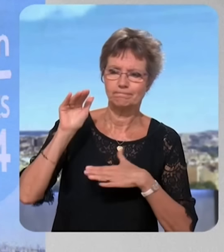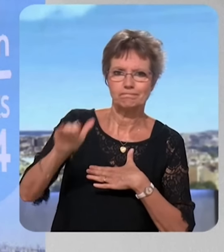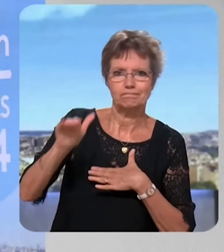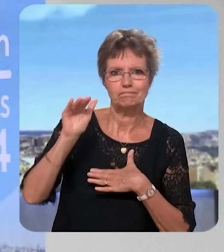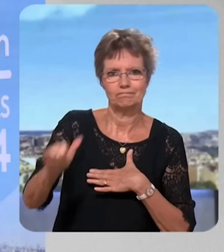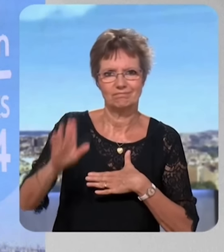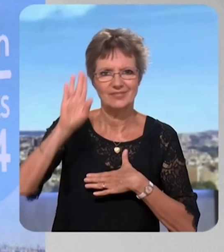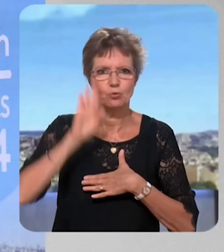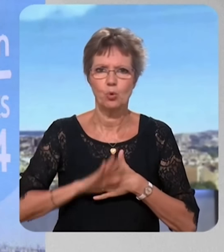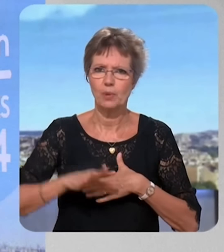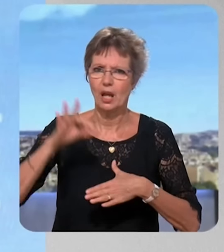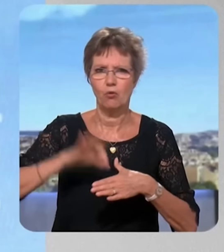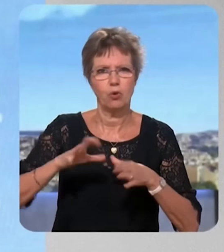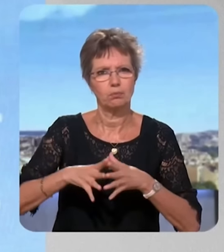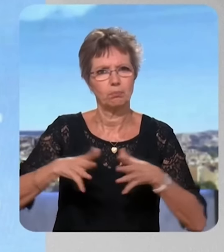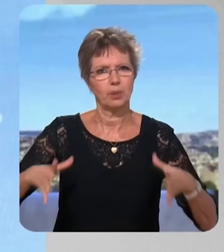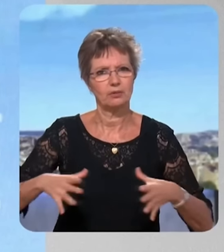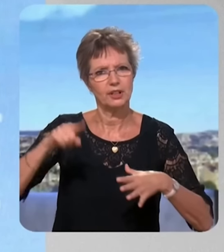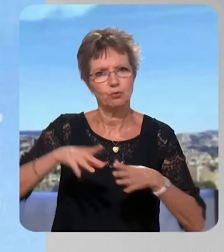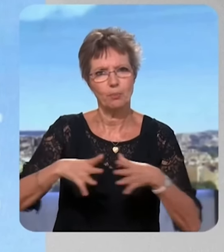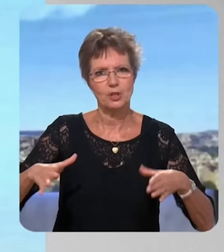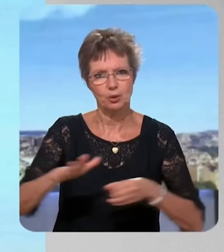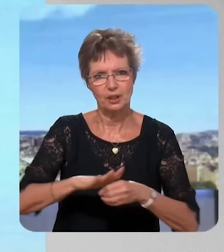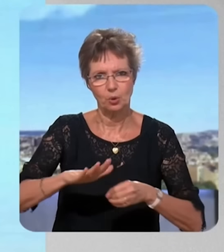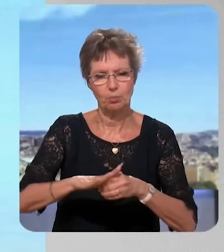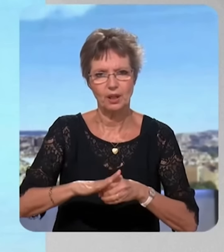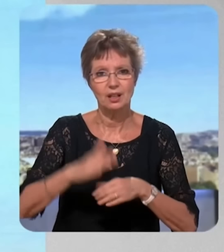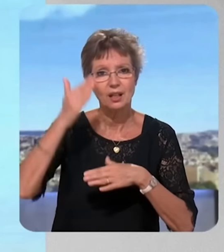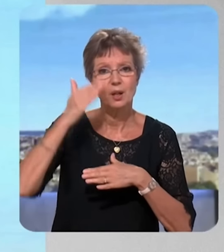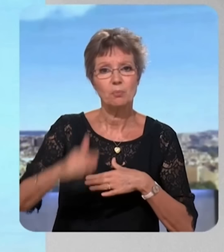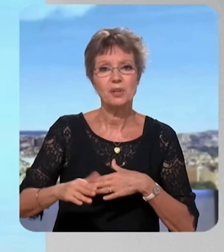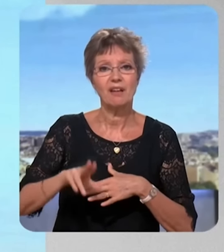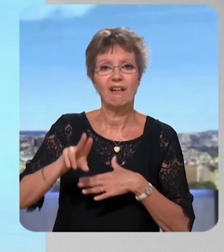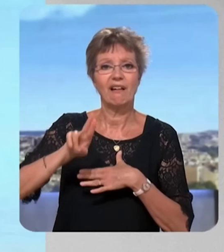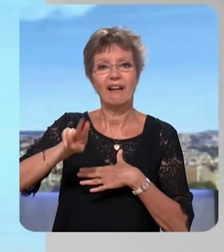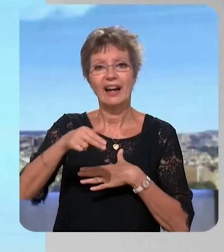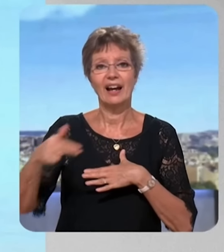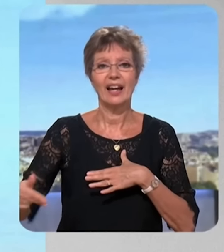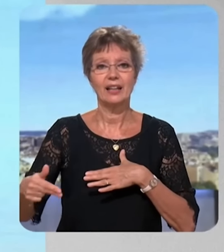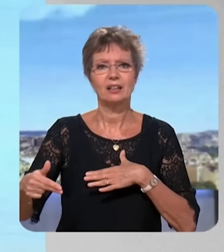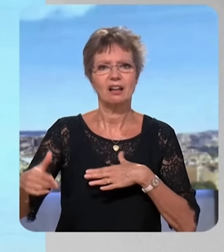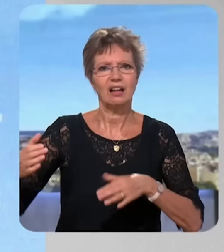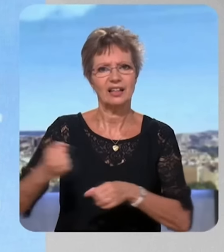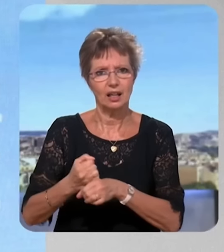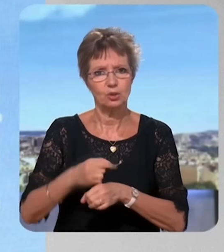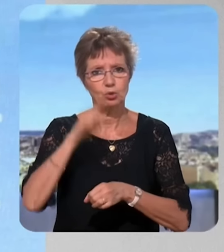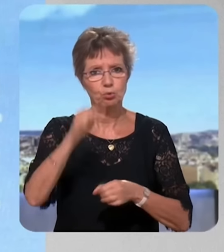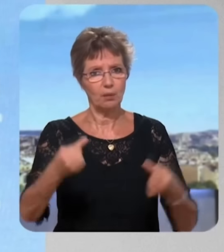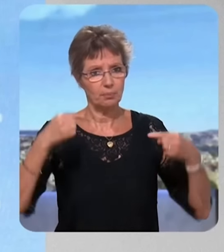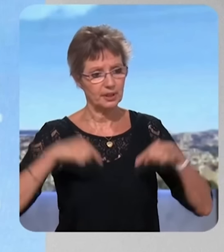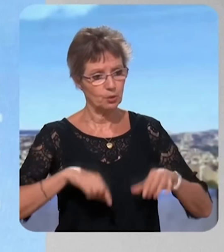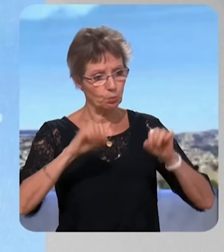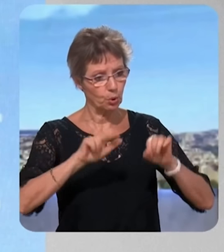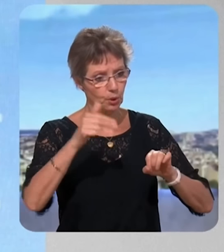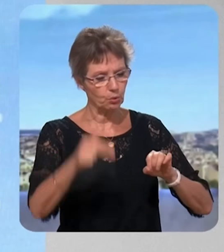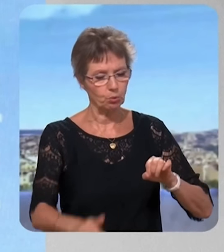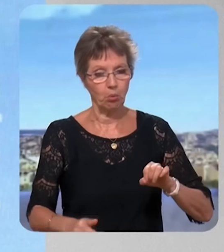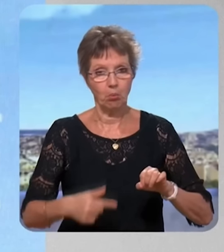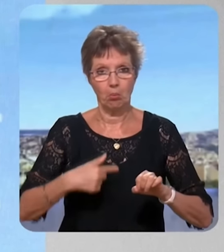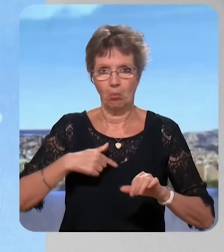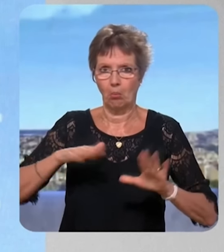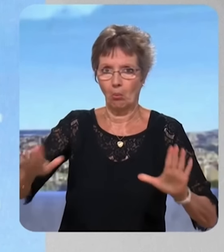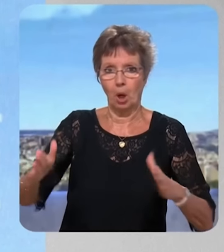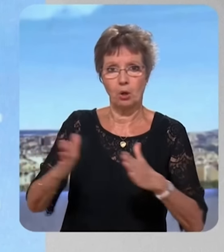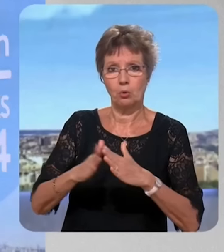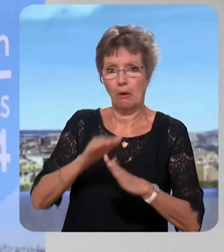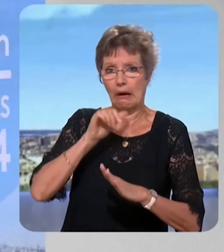une majorité absolue, ce que je souhaite également à ce bloc national. Est-ce qu'en cas de victoire de ce bloc national, vous pourriez être une ministre dans le gouvernement Bardella ? Écoutez, la question ne s'est pas posée. Moi, je n'ai rien